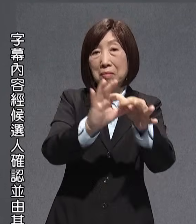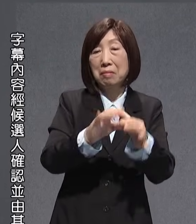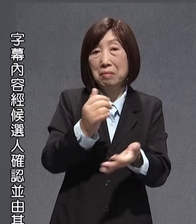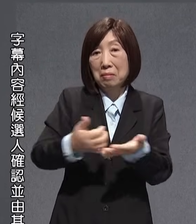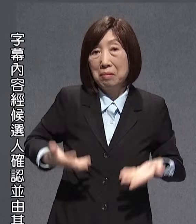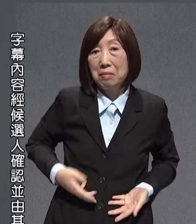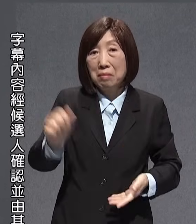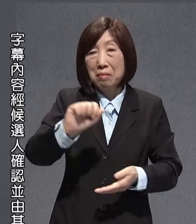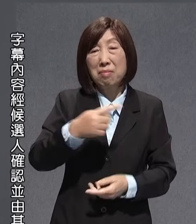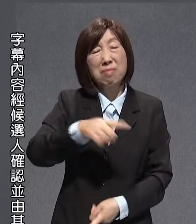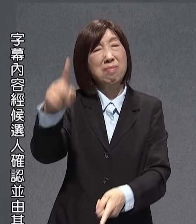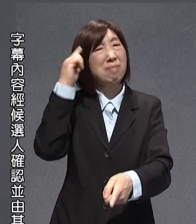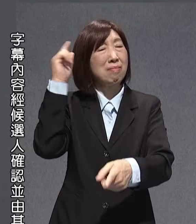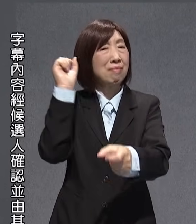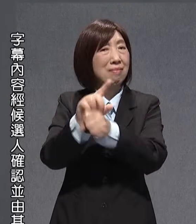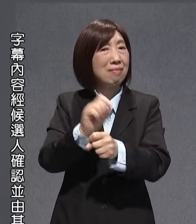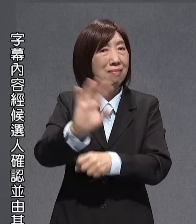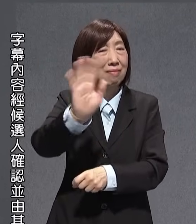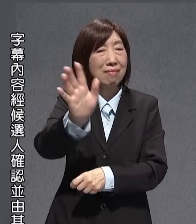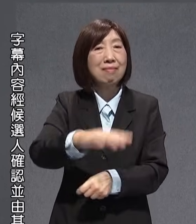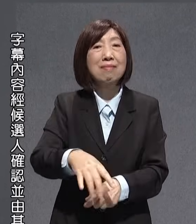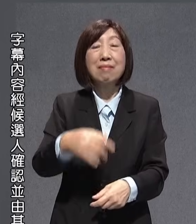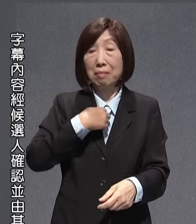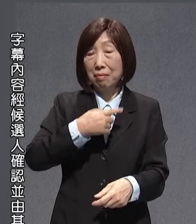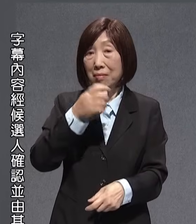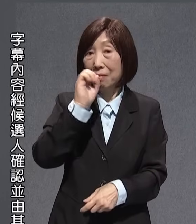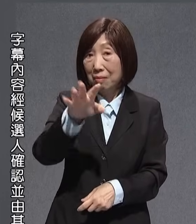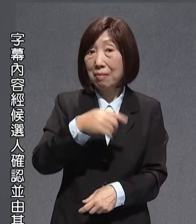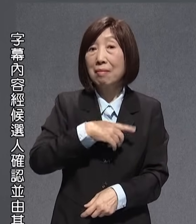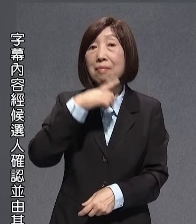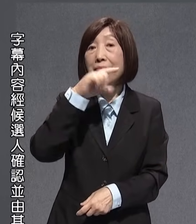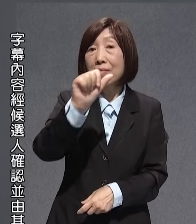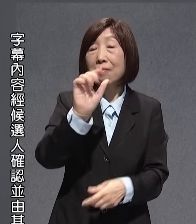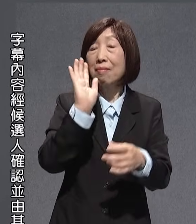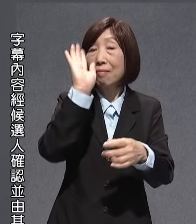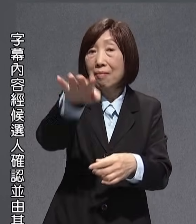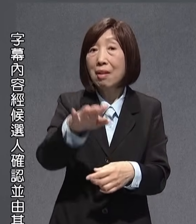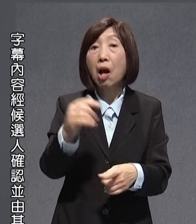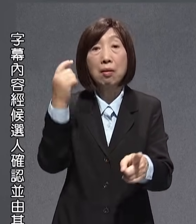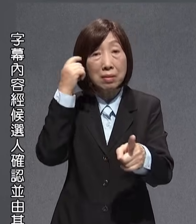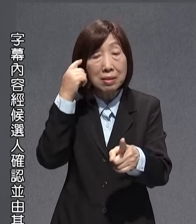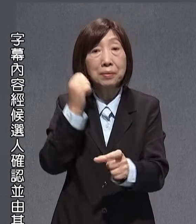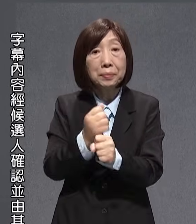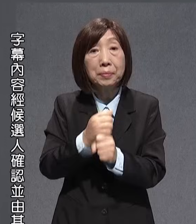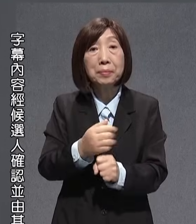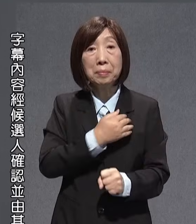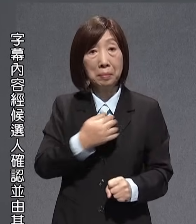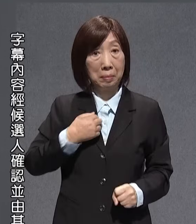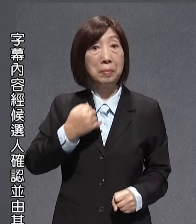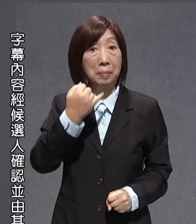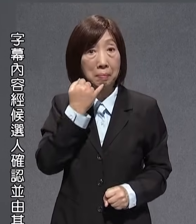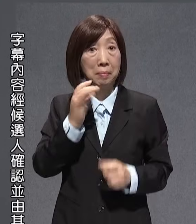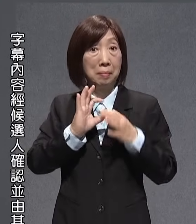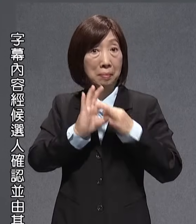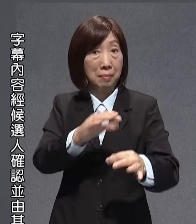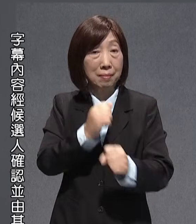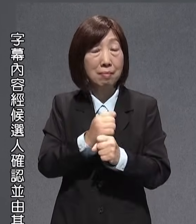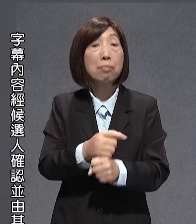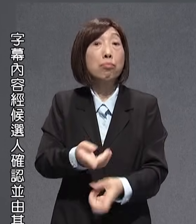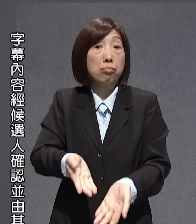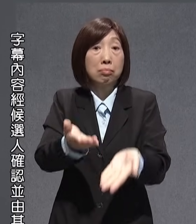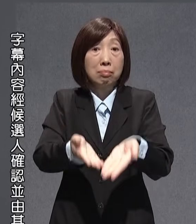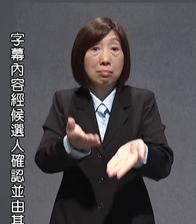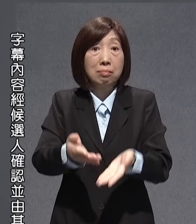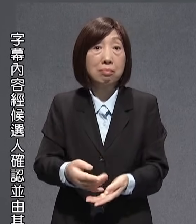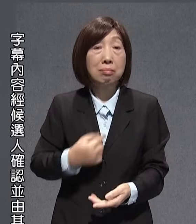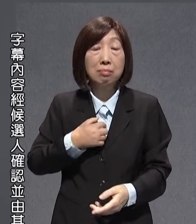言。我是说，到了65岁，如果你想工作，有能力工作，可以就可以继续工作。目